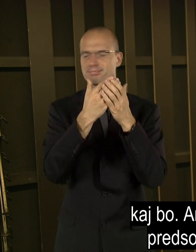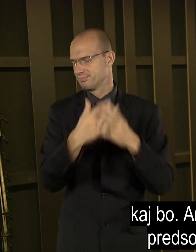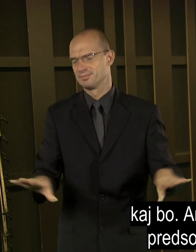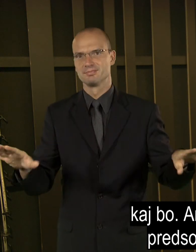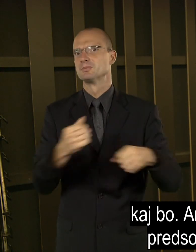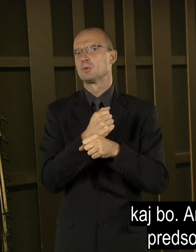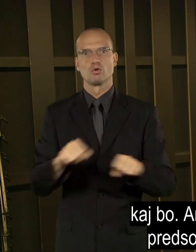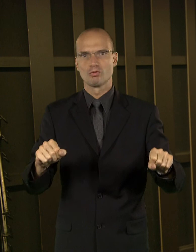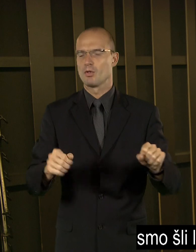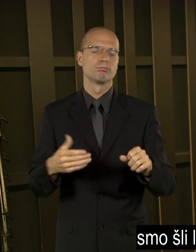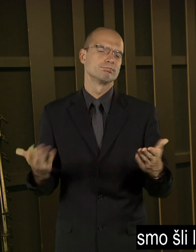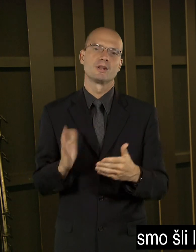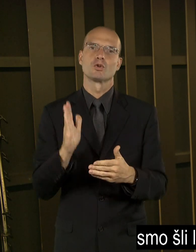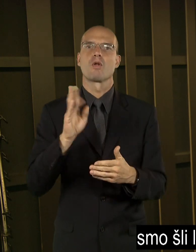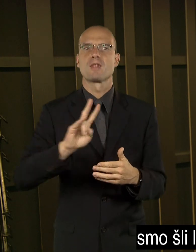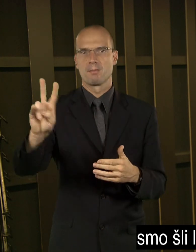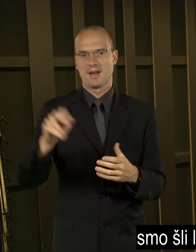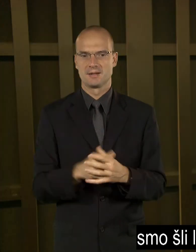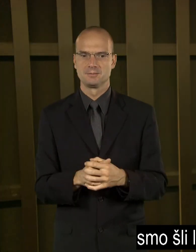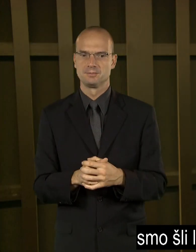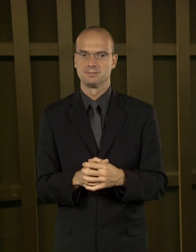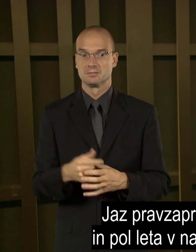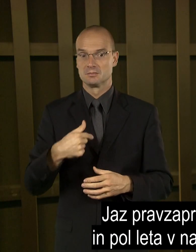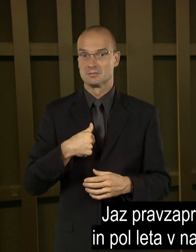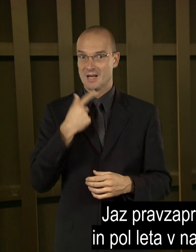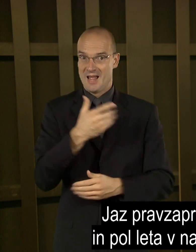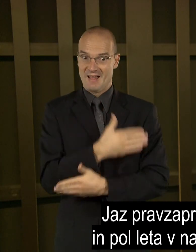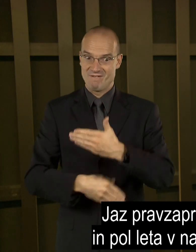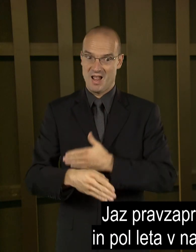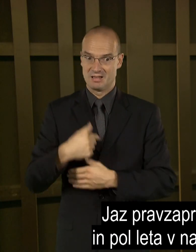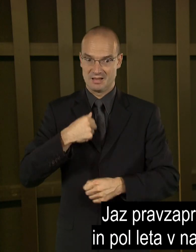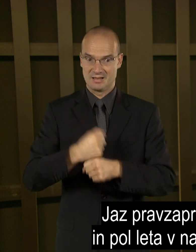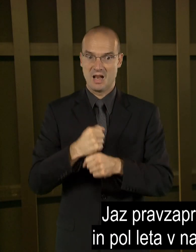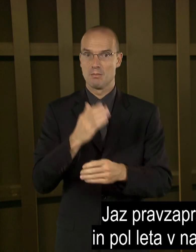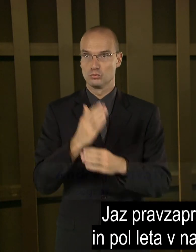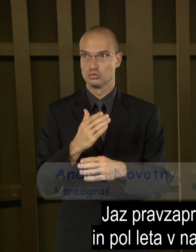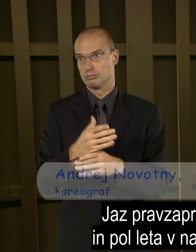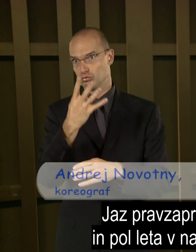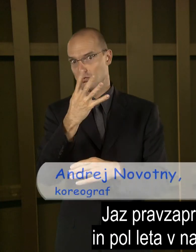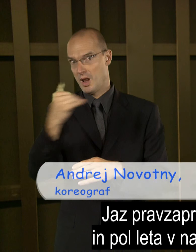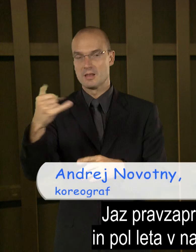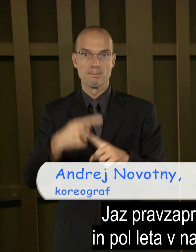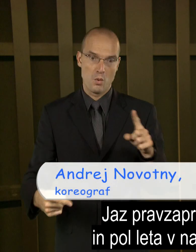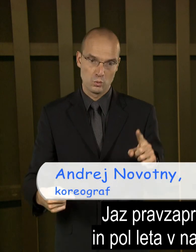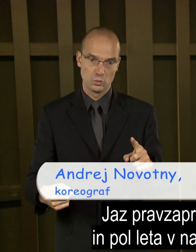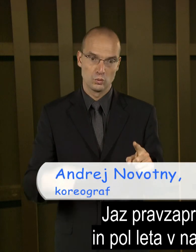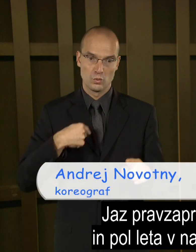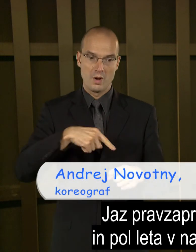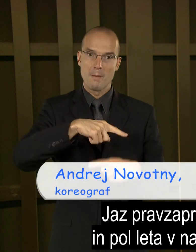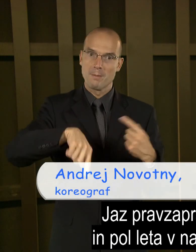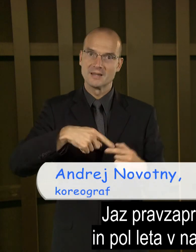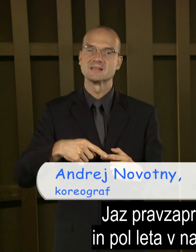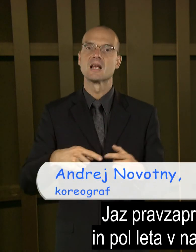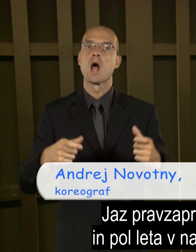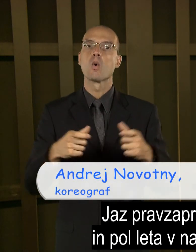predsodek padel in potem smo šli lahko hitro v kreacijo. Jaz pravzaprav z invalidi delam že 4,5 leta v našem